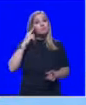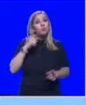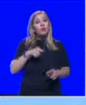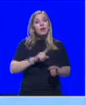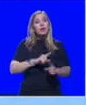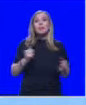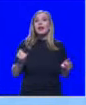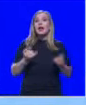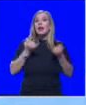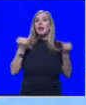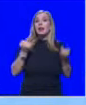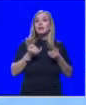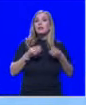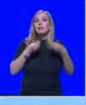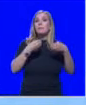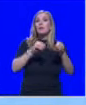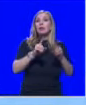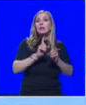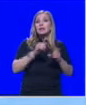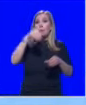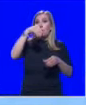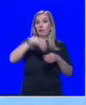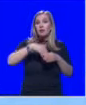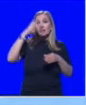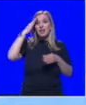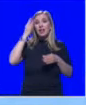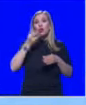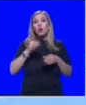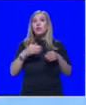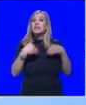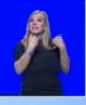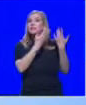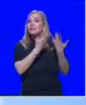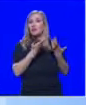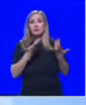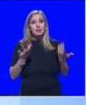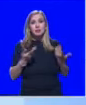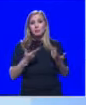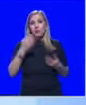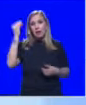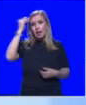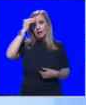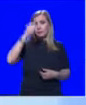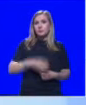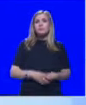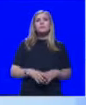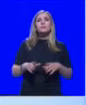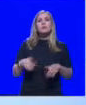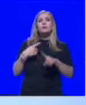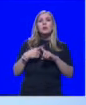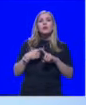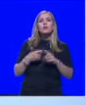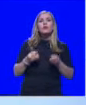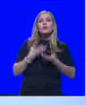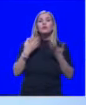бъде продадено не само вътре в страната, но и извън нея. Господин Харизанов, какво се случва с ДПС